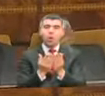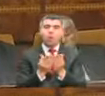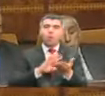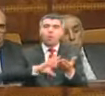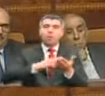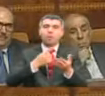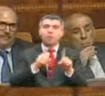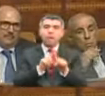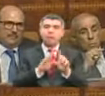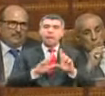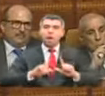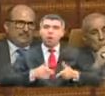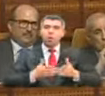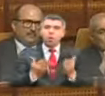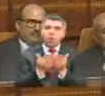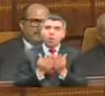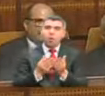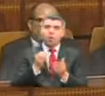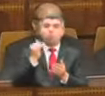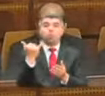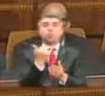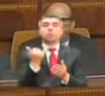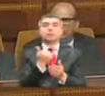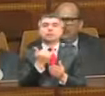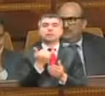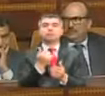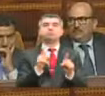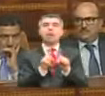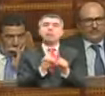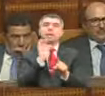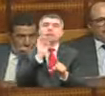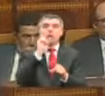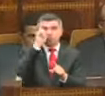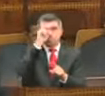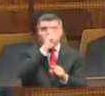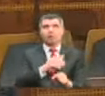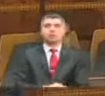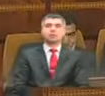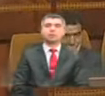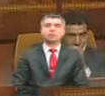الاهتمام بالتعليم والاستثمار فيه من أولى أولوياتنا إن شاء الله.